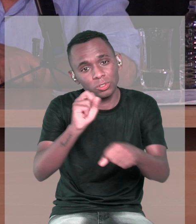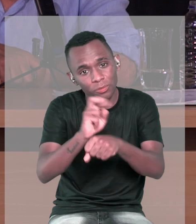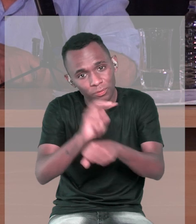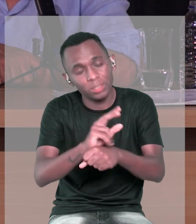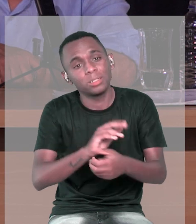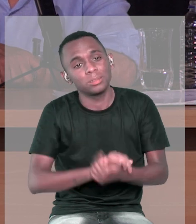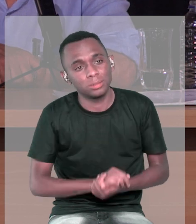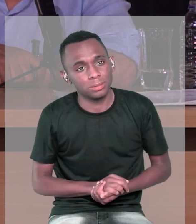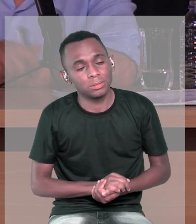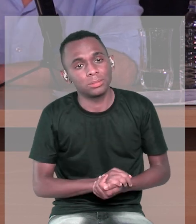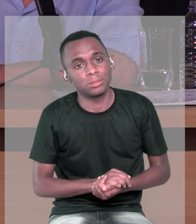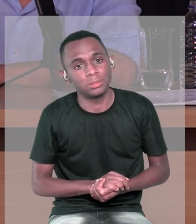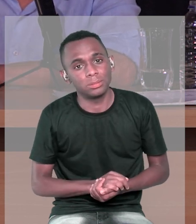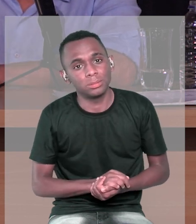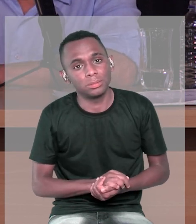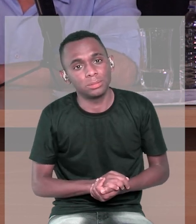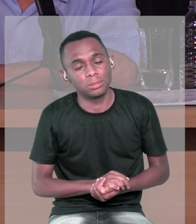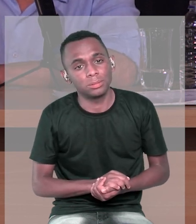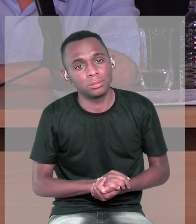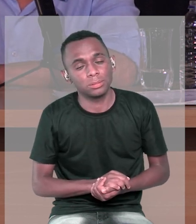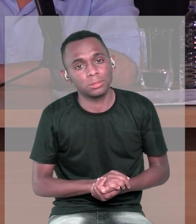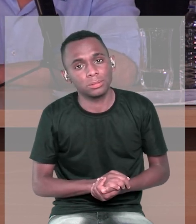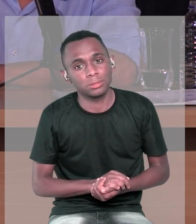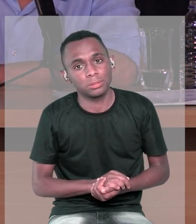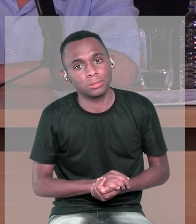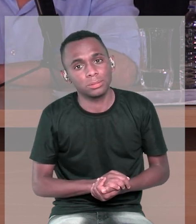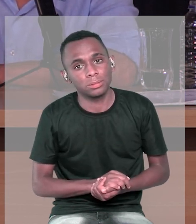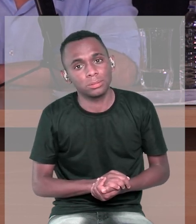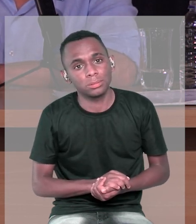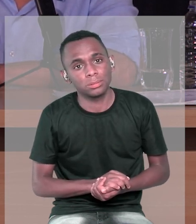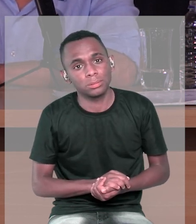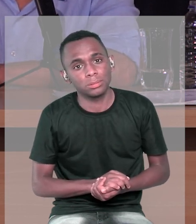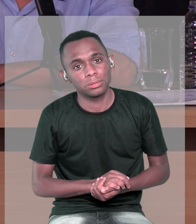bactérias. Essencialmente bactérias. Mais